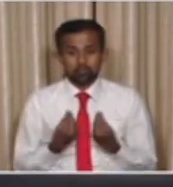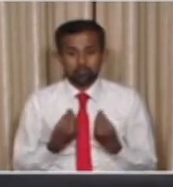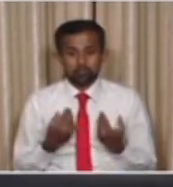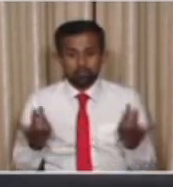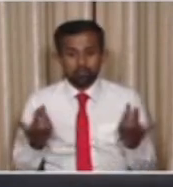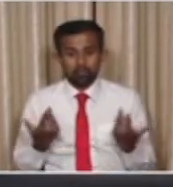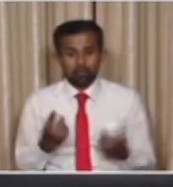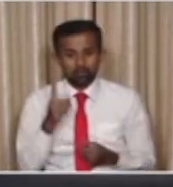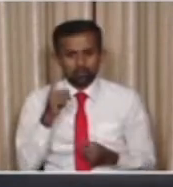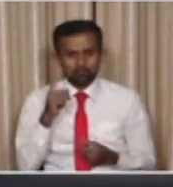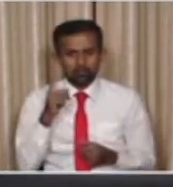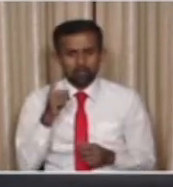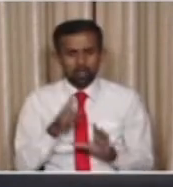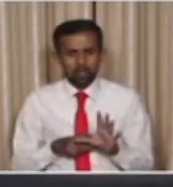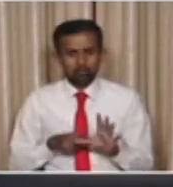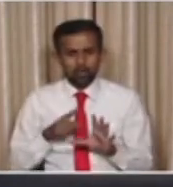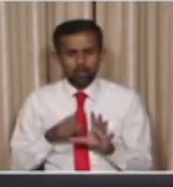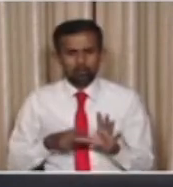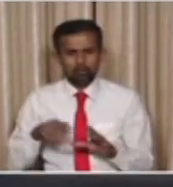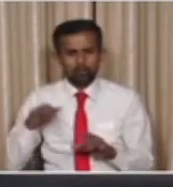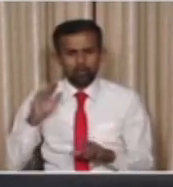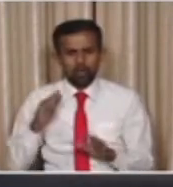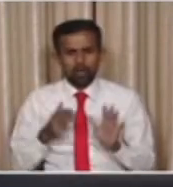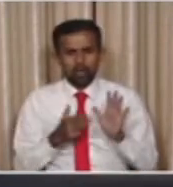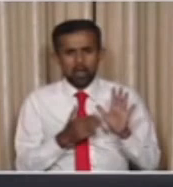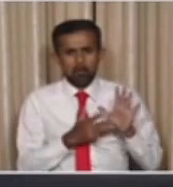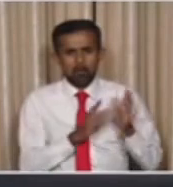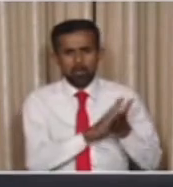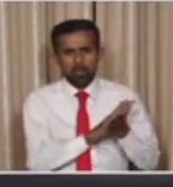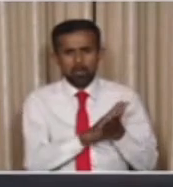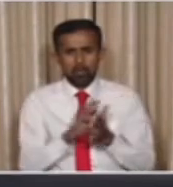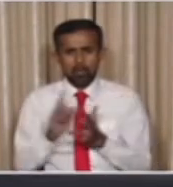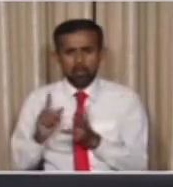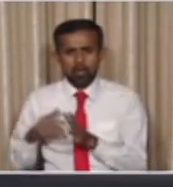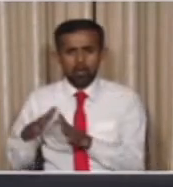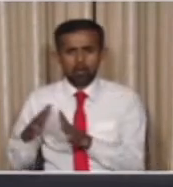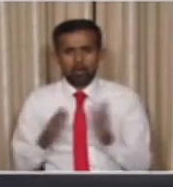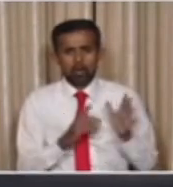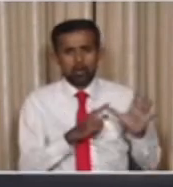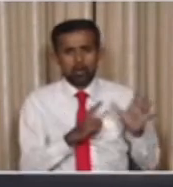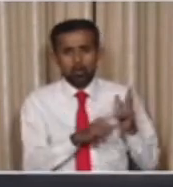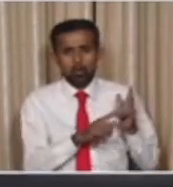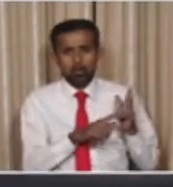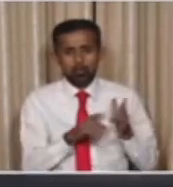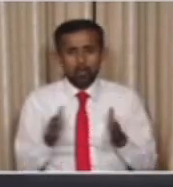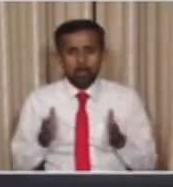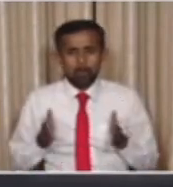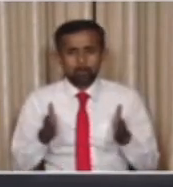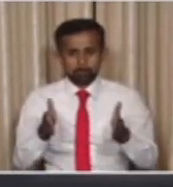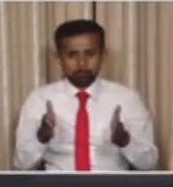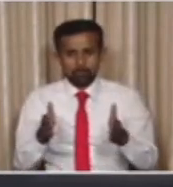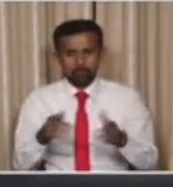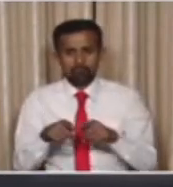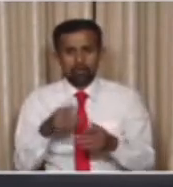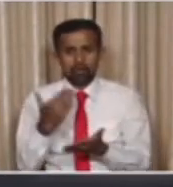එකක් තිබුණා අවුරුදු ගාණක් තිස්සේ. මා හෝ සිට ඕම අනුරාධපුර සිට ඕමන්ති දක්වා දුම්රිය මාර්ගයත් එහෙම